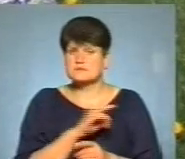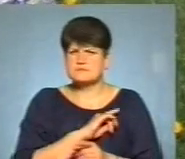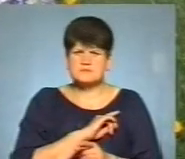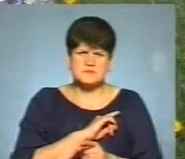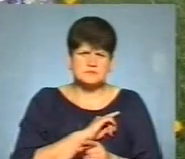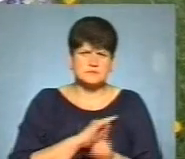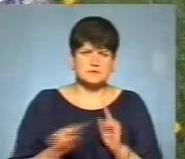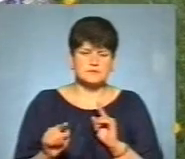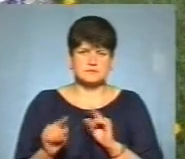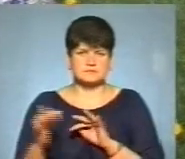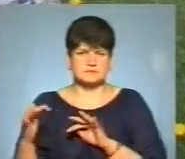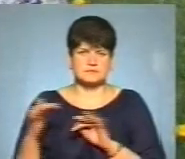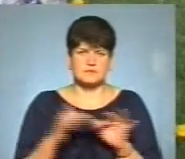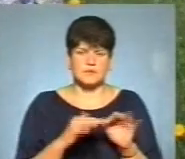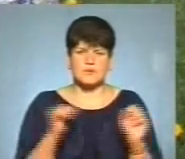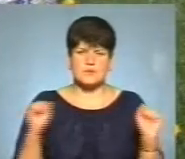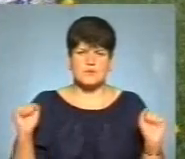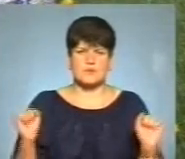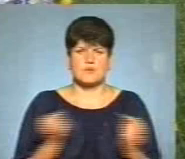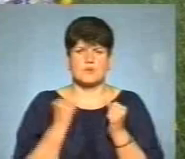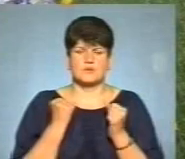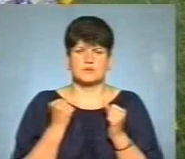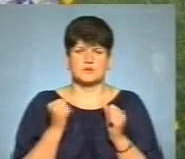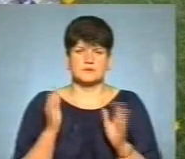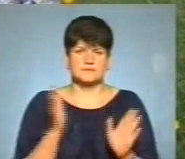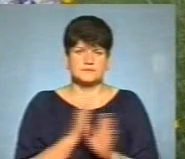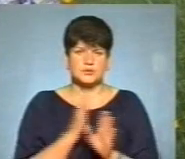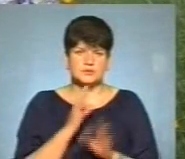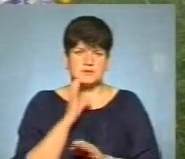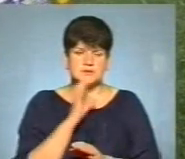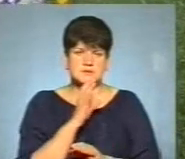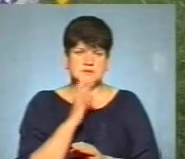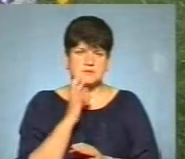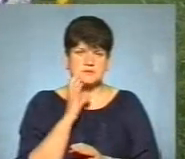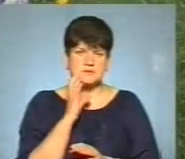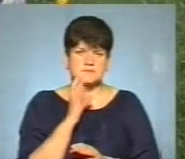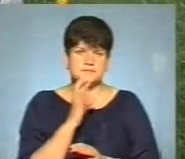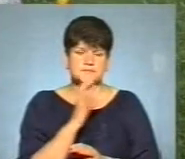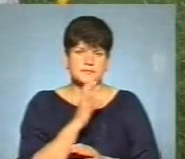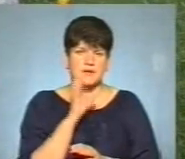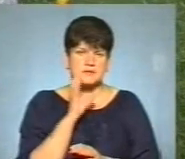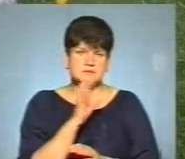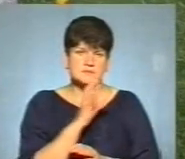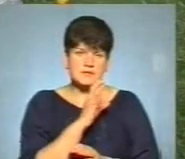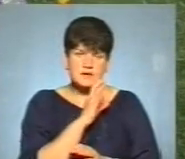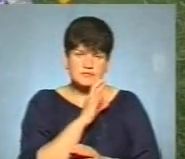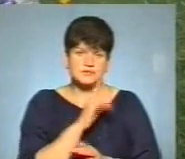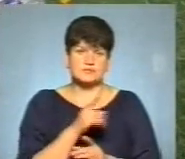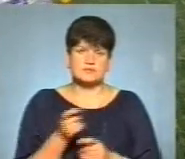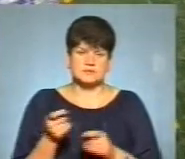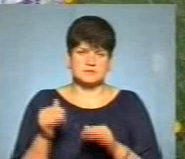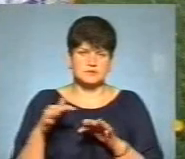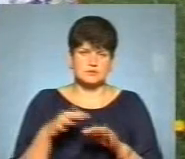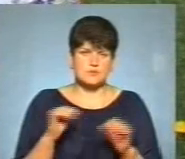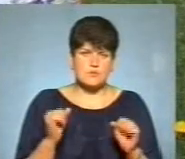зайшов холодний атмосферний фронт з півночі, опустився за собою, затягнув холодну арктичну повітряну масу. І от